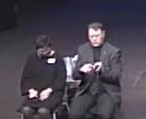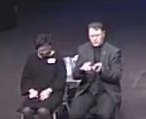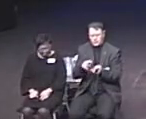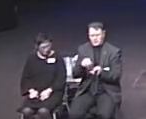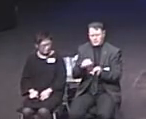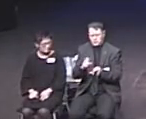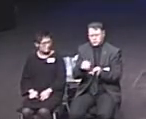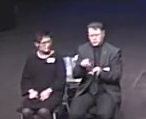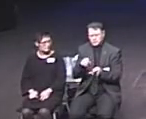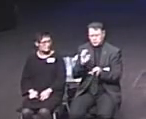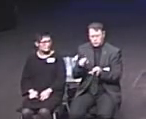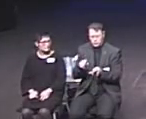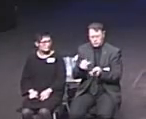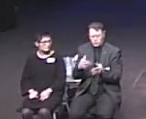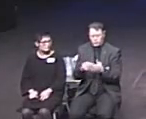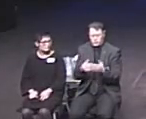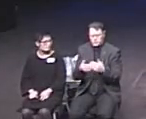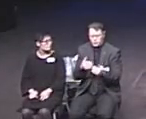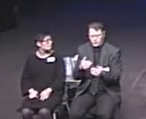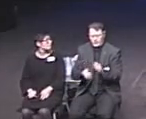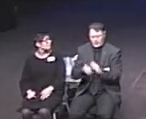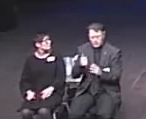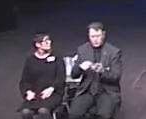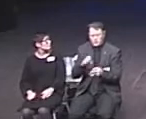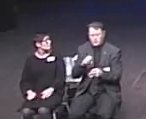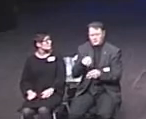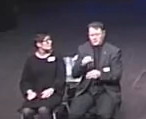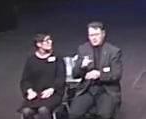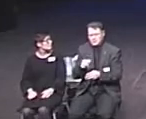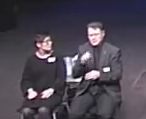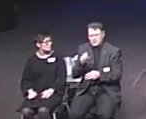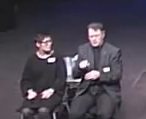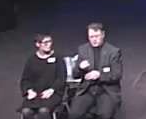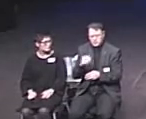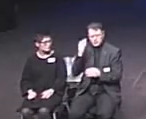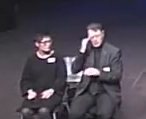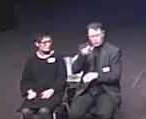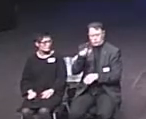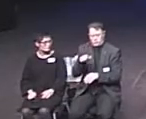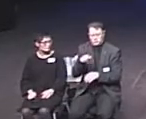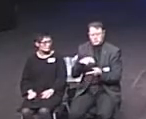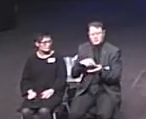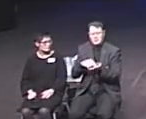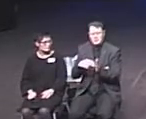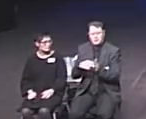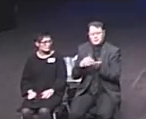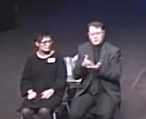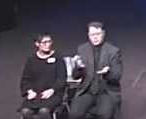yhteistyön päällikkö ja Anna Velander Gisslén, tiedottaja Tekniska museetista Tukholmasta.